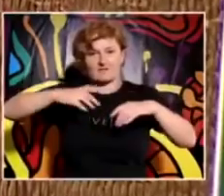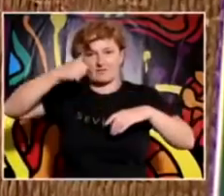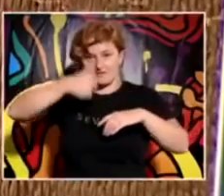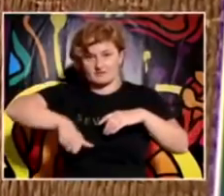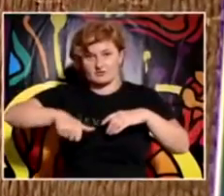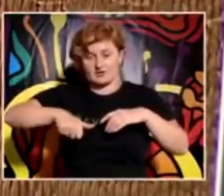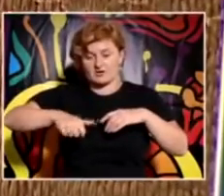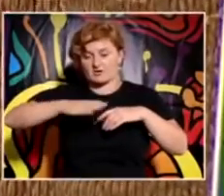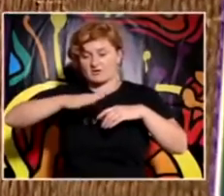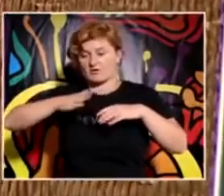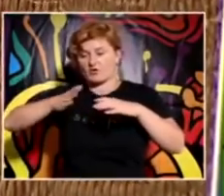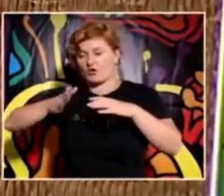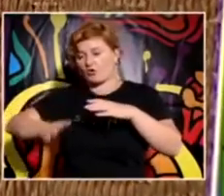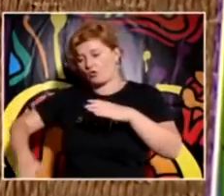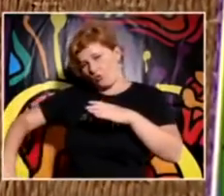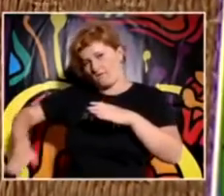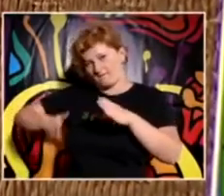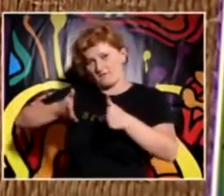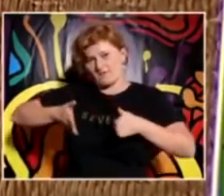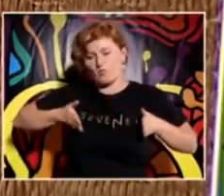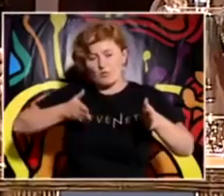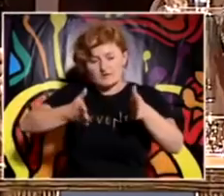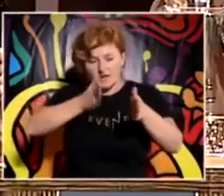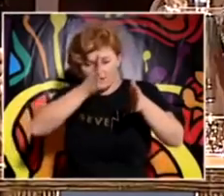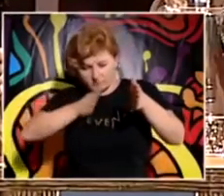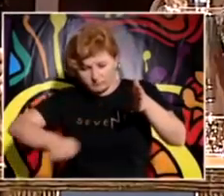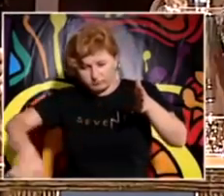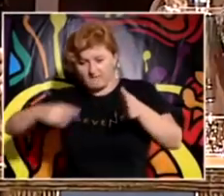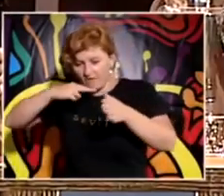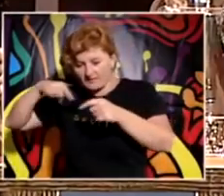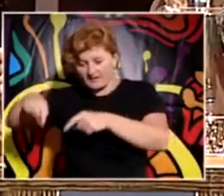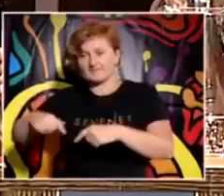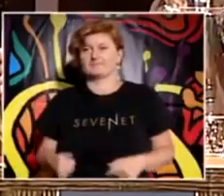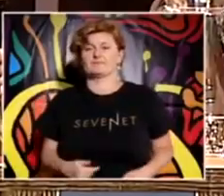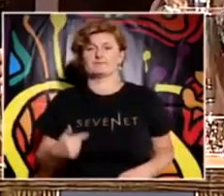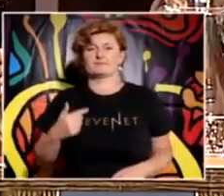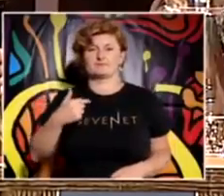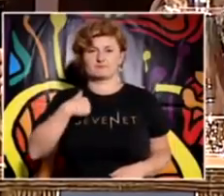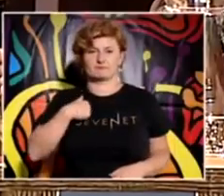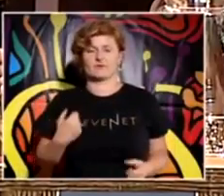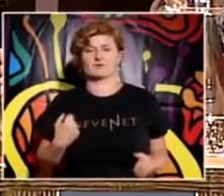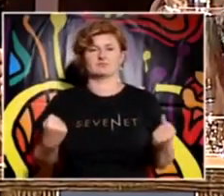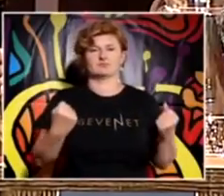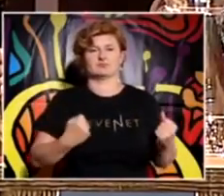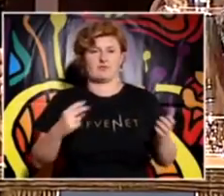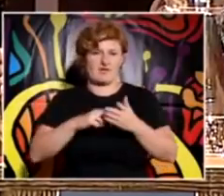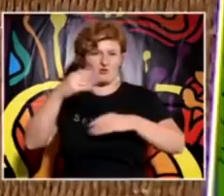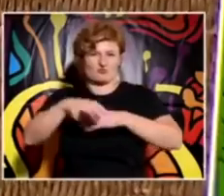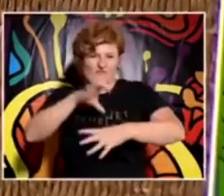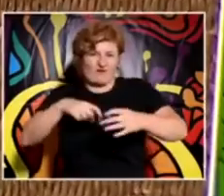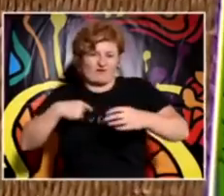to w tych rowach tylko jest ta woda, ulice są w miarę przejezdne. No jestem na tym końcu świata i...